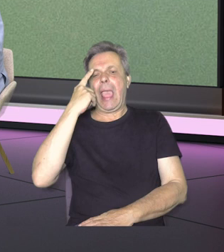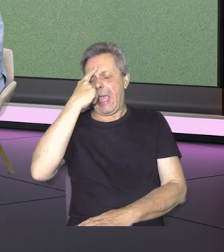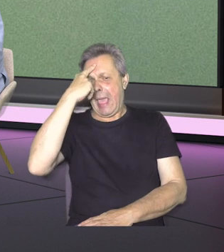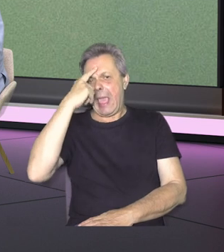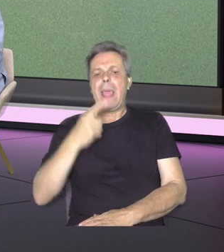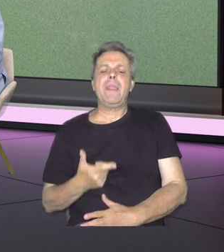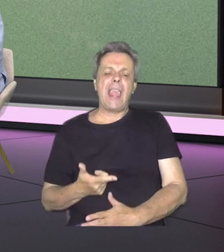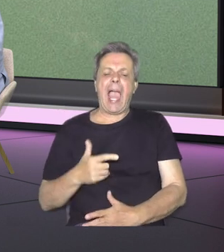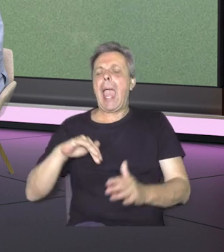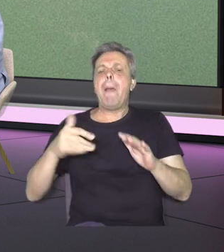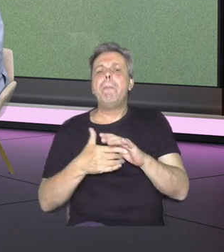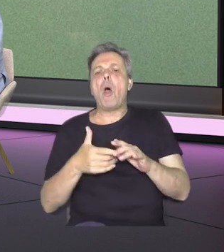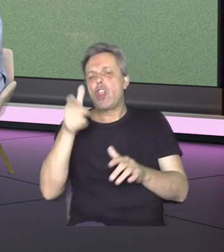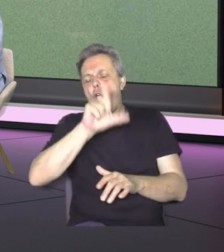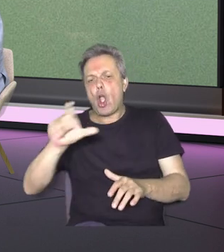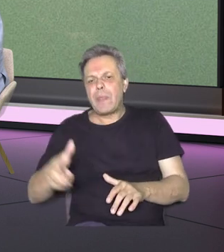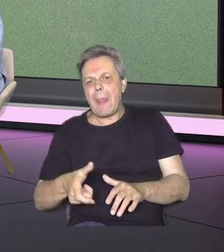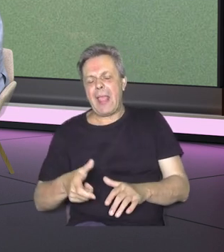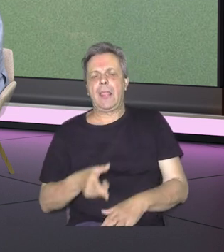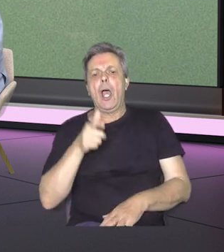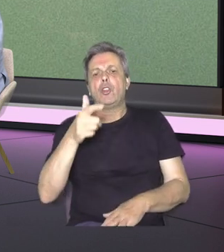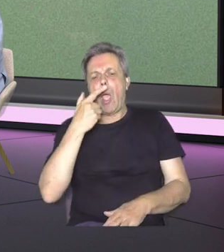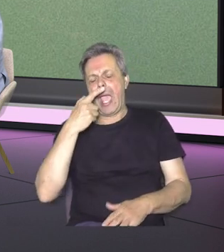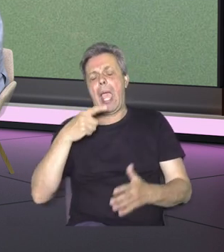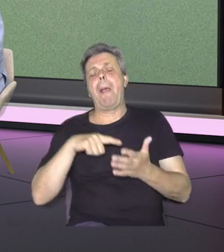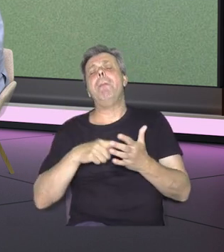Indija je podkontinent, znate, to je